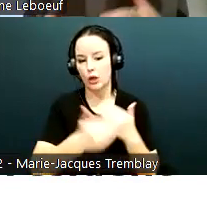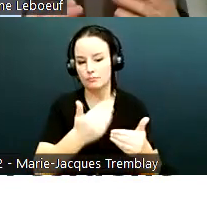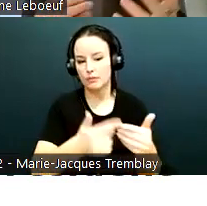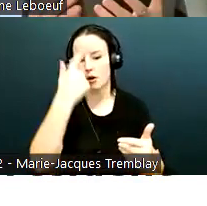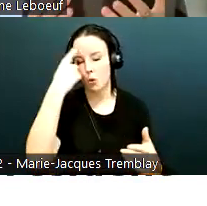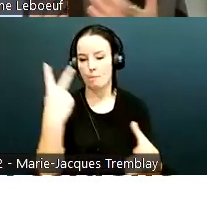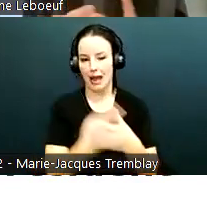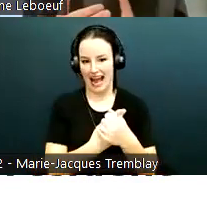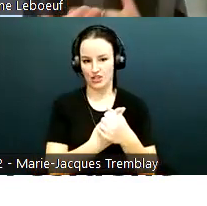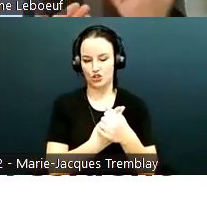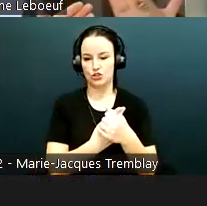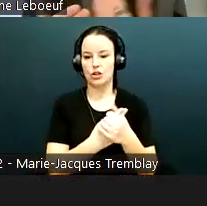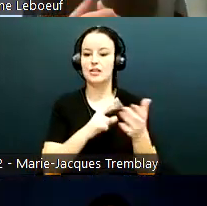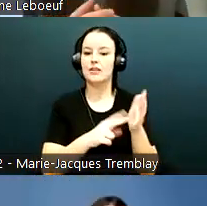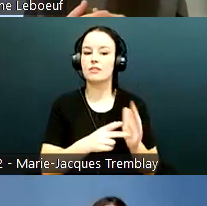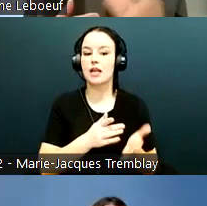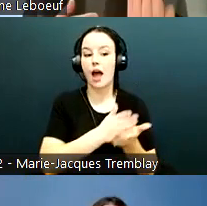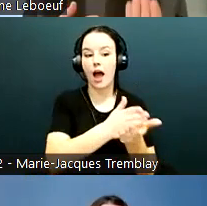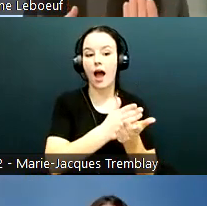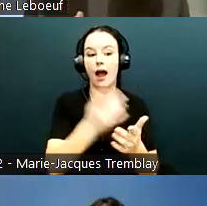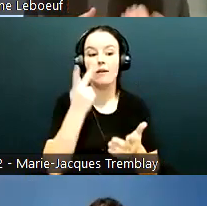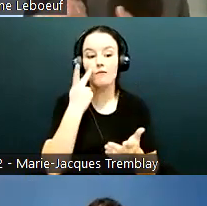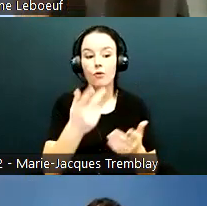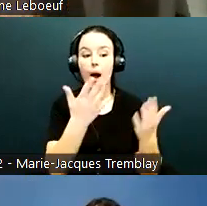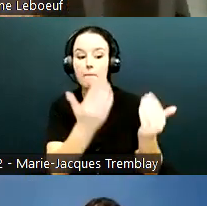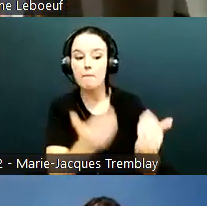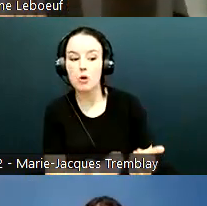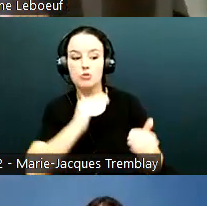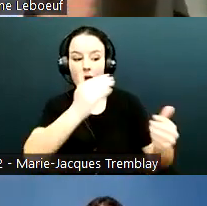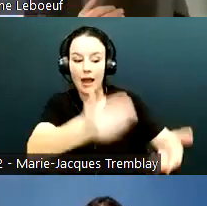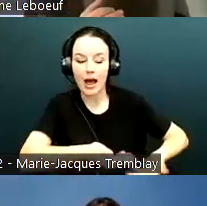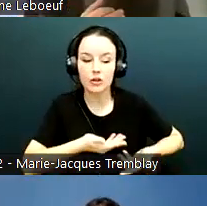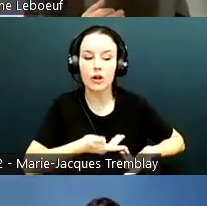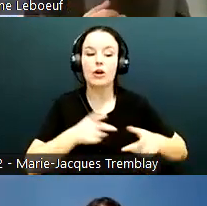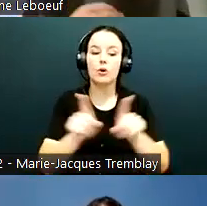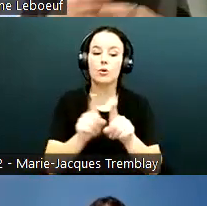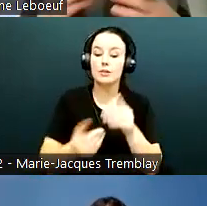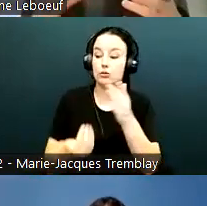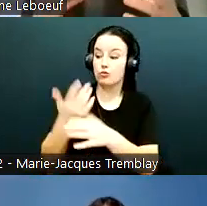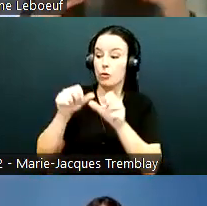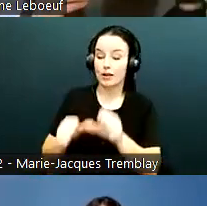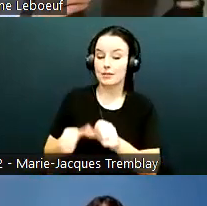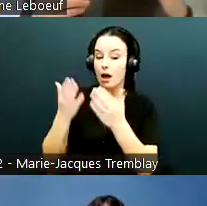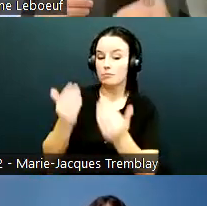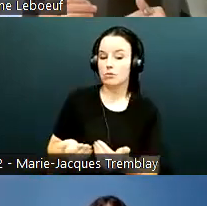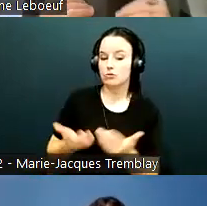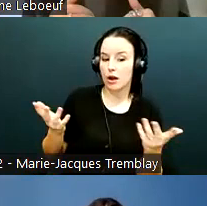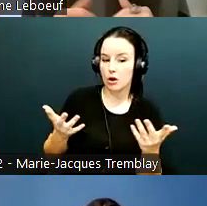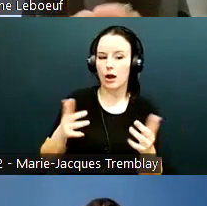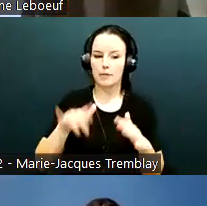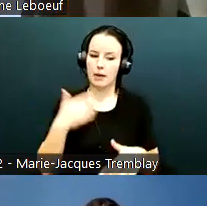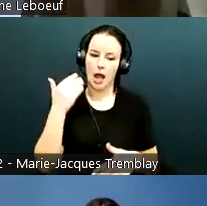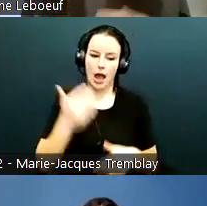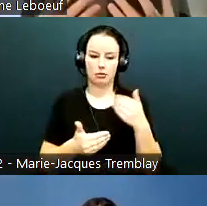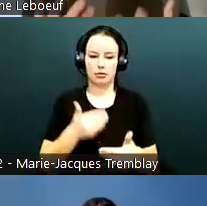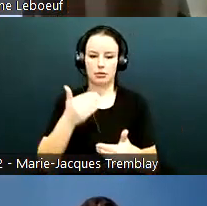outils qui permettent d'aider à identifier les besoins des résidents accueillants, les besoins des nouveaux résidents. Et vraiment, on y va étape par